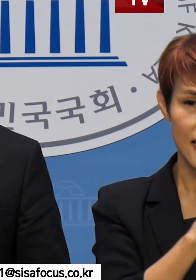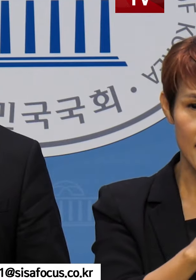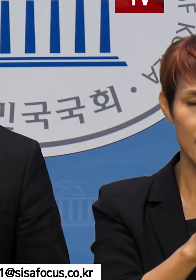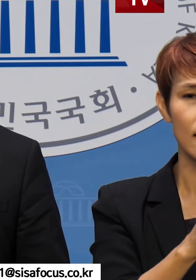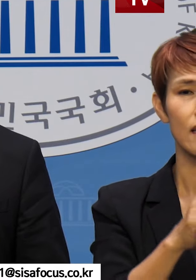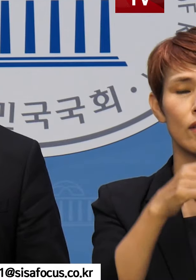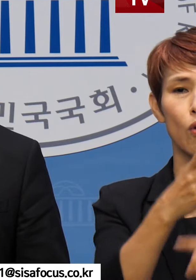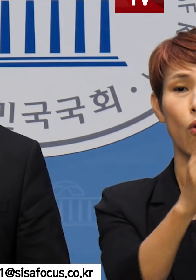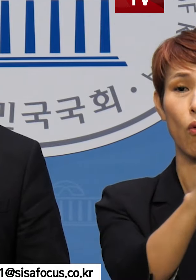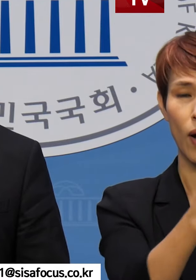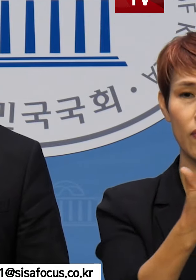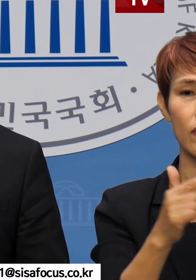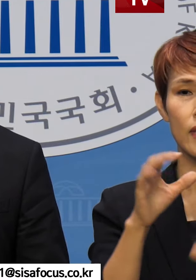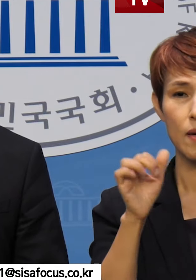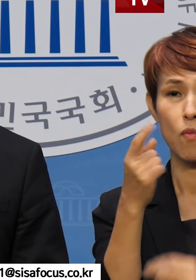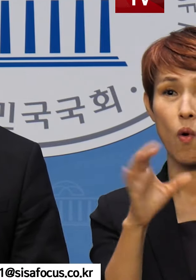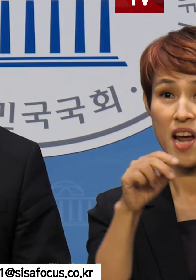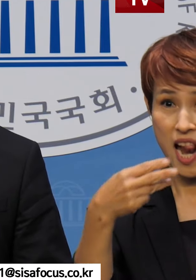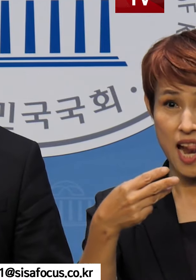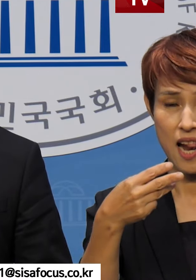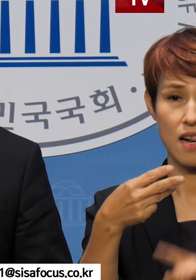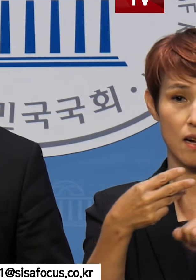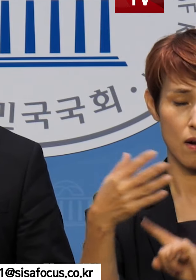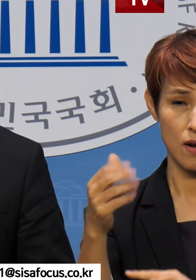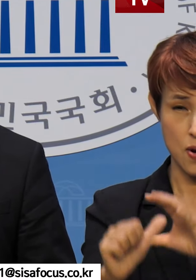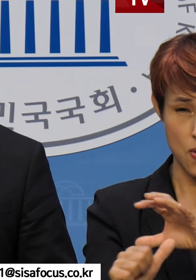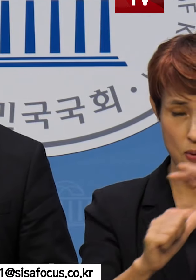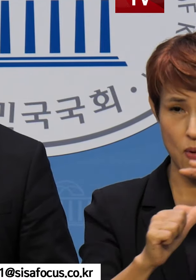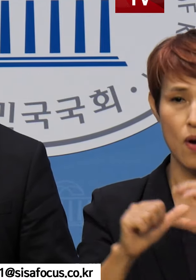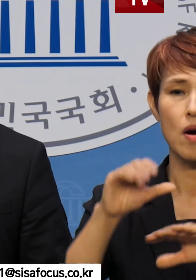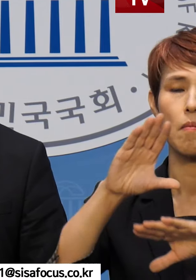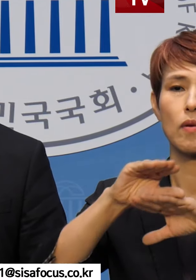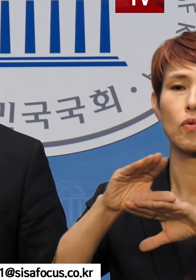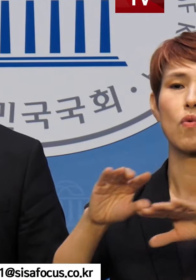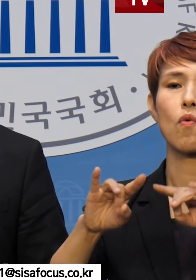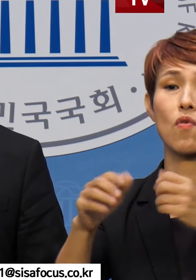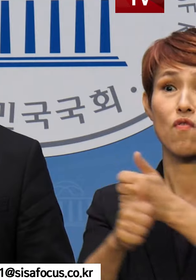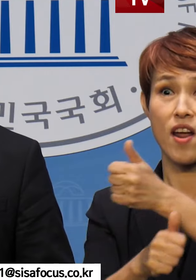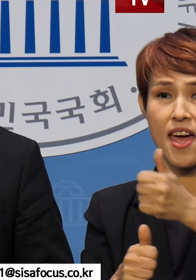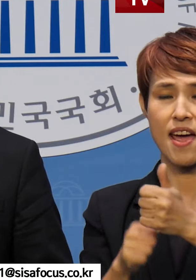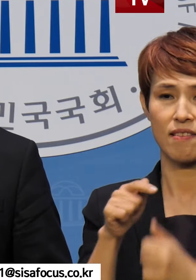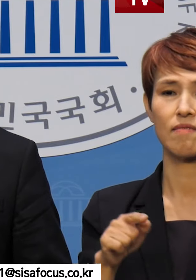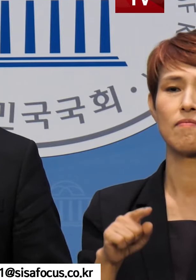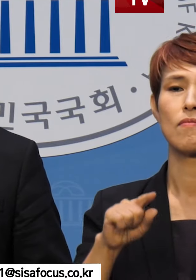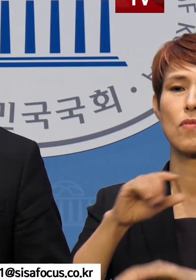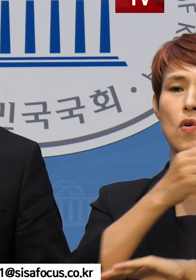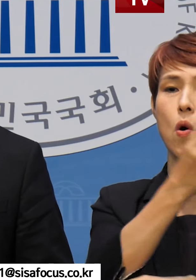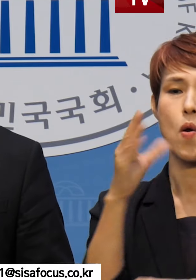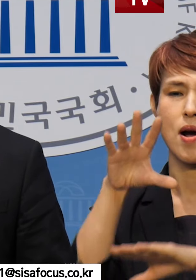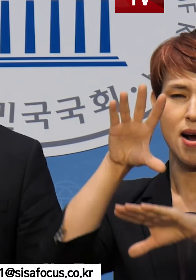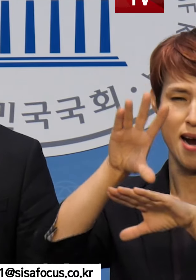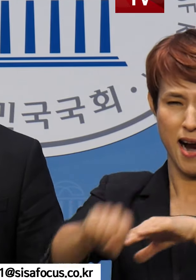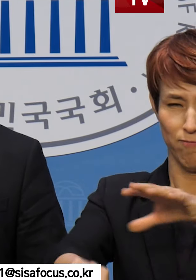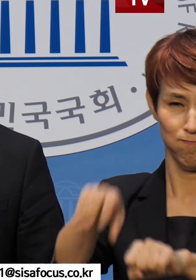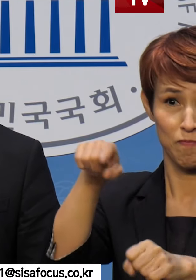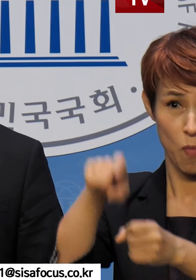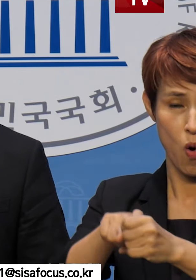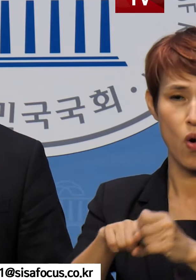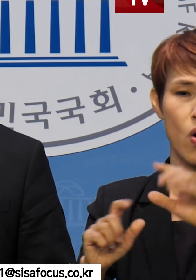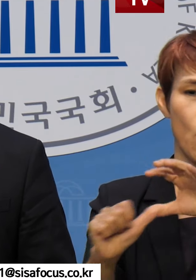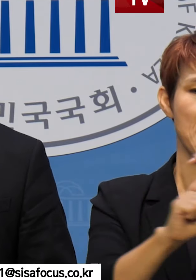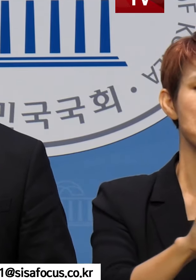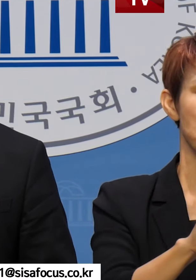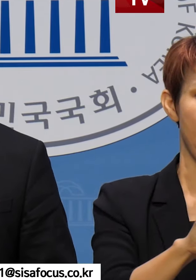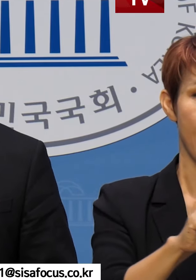검사 선배 김홍일을 내세워 방통위를 언론 장악과 탄압의 전위 부대로 활용했습니다. 이제 그